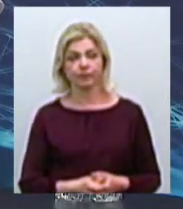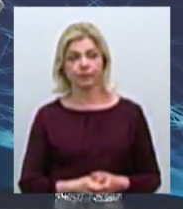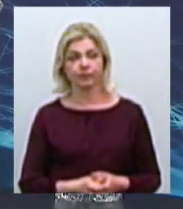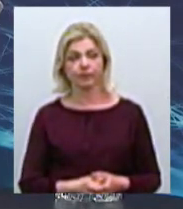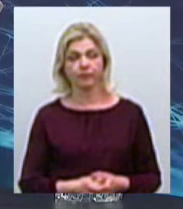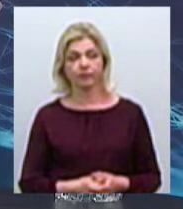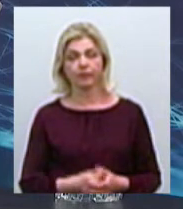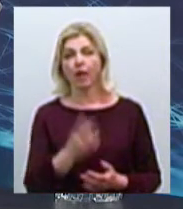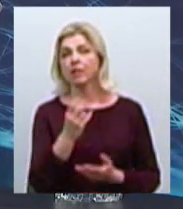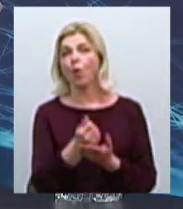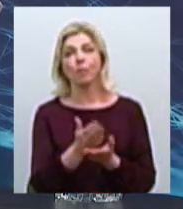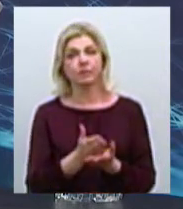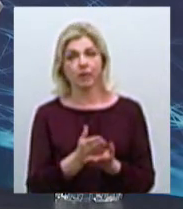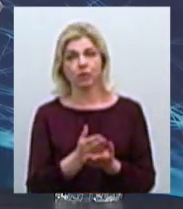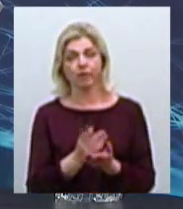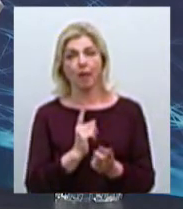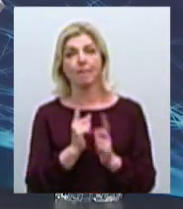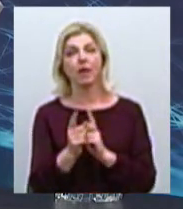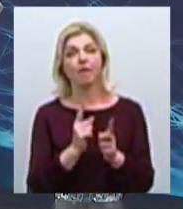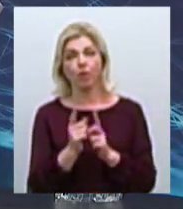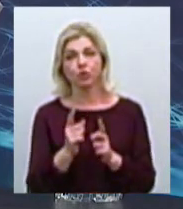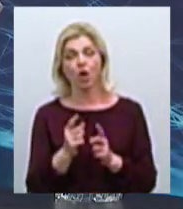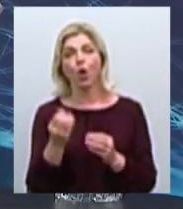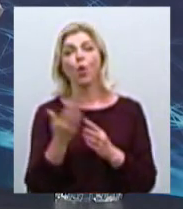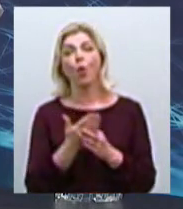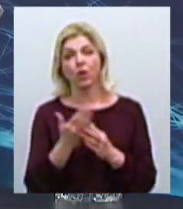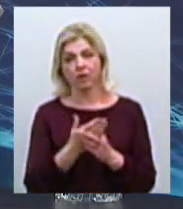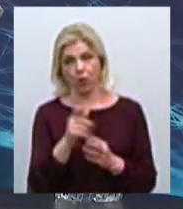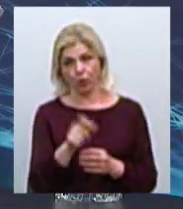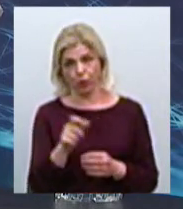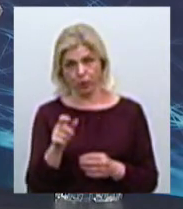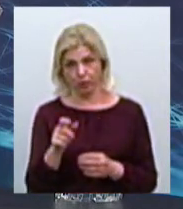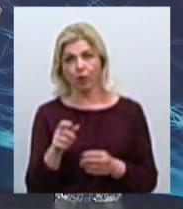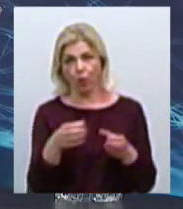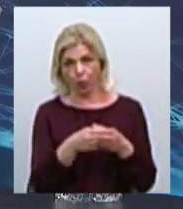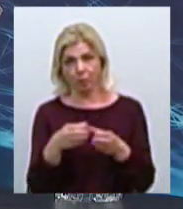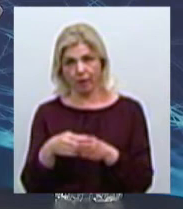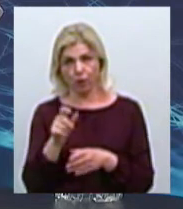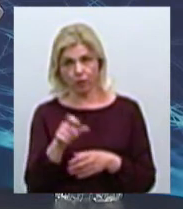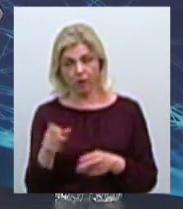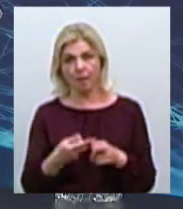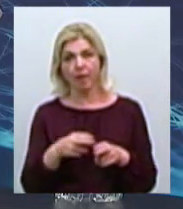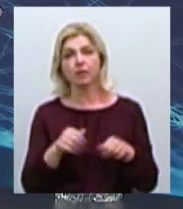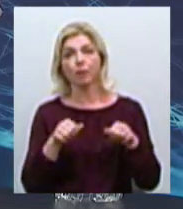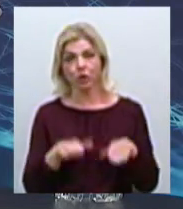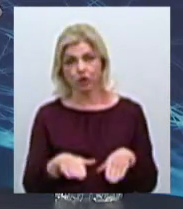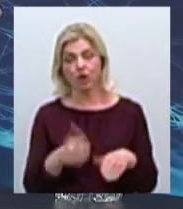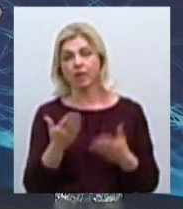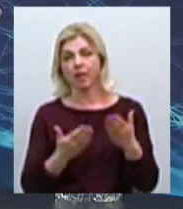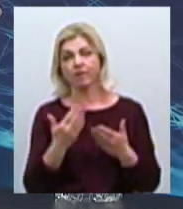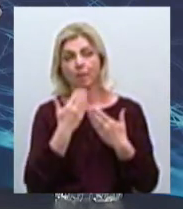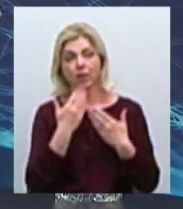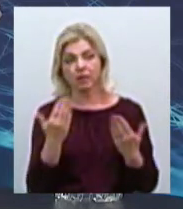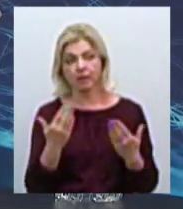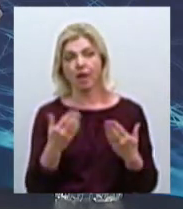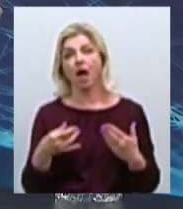Не обеспечивает перевозку льготных слоев населения. Поэтому было принято решение, чтобы, это, наверное, последний район, можно